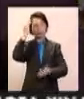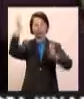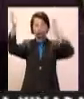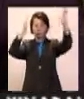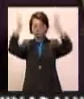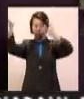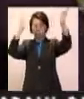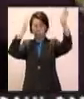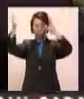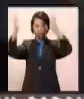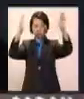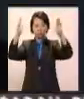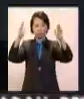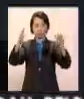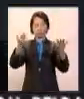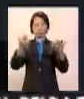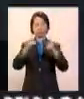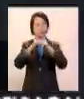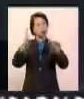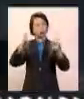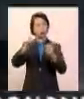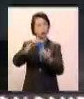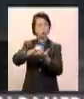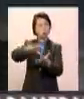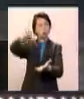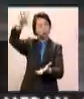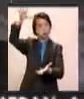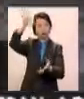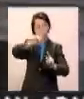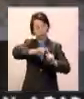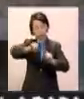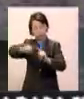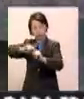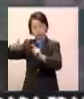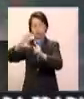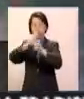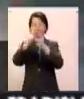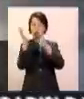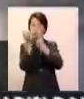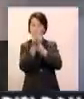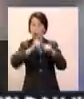Malaysia ini pada amnya amat kaya dengan kepelbagaian budaya,